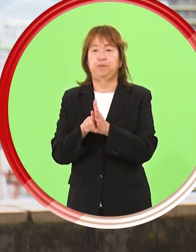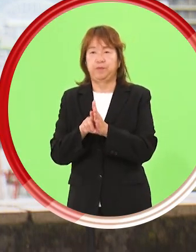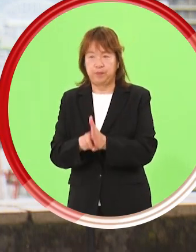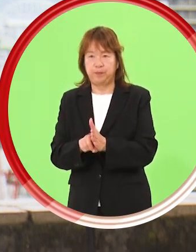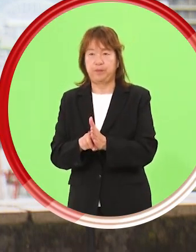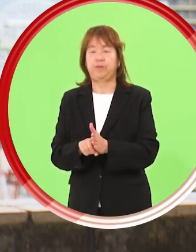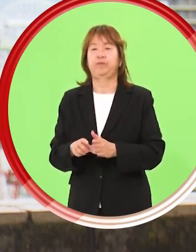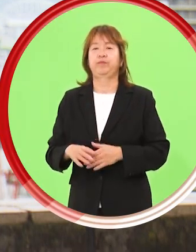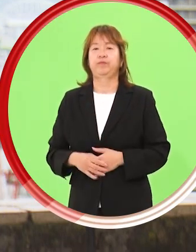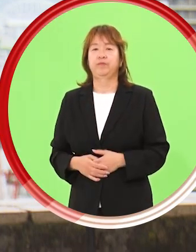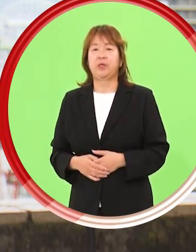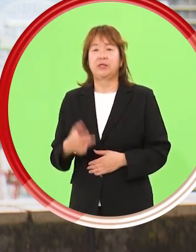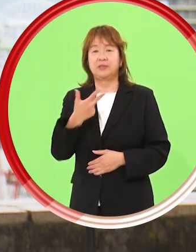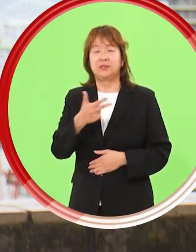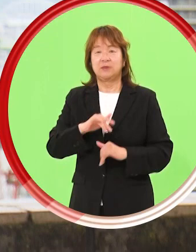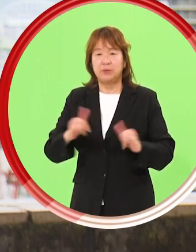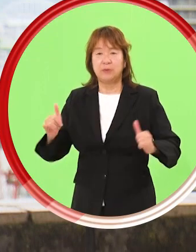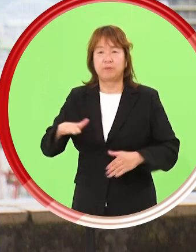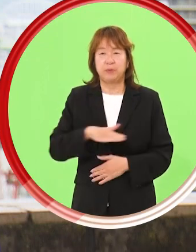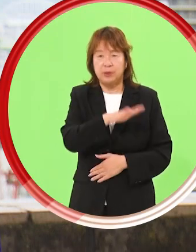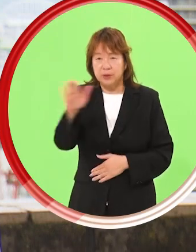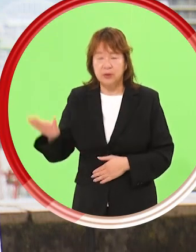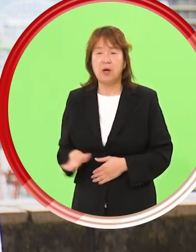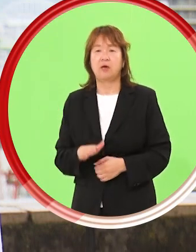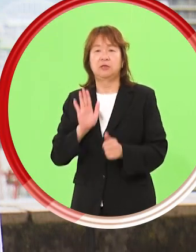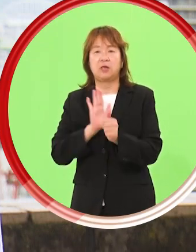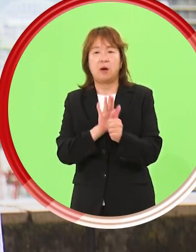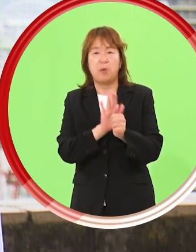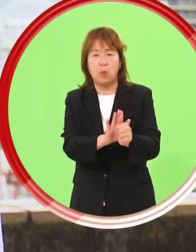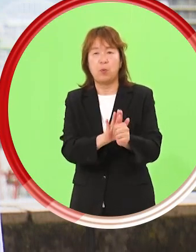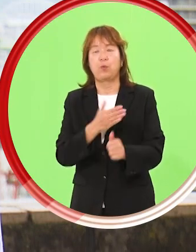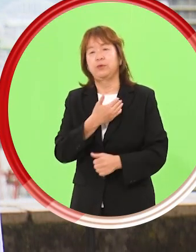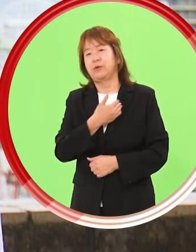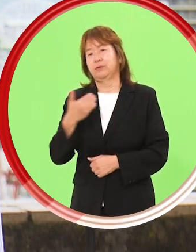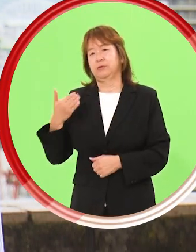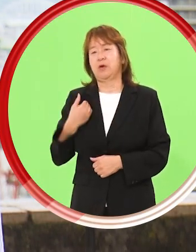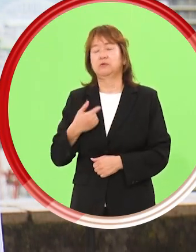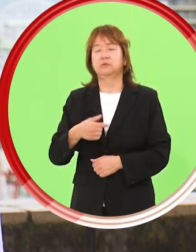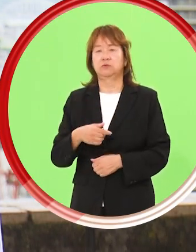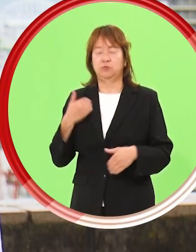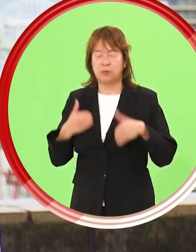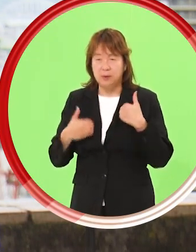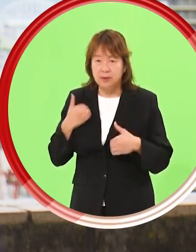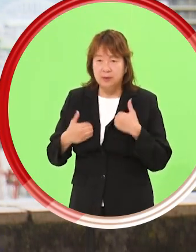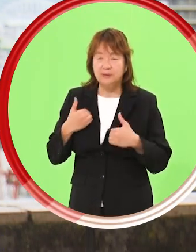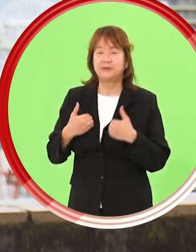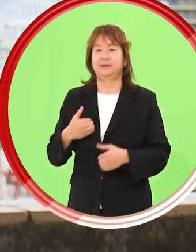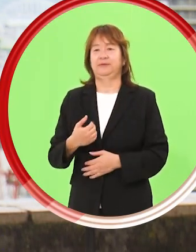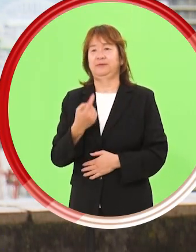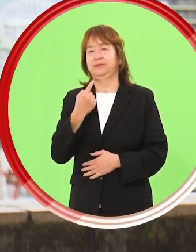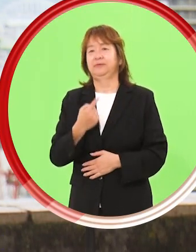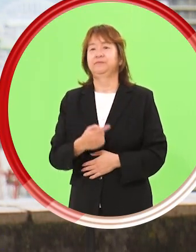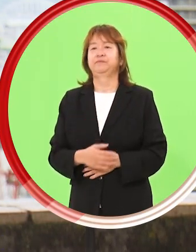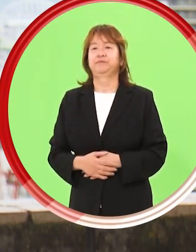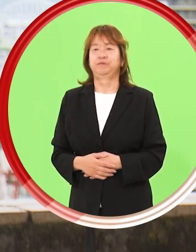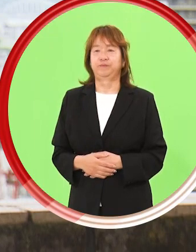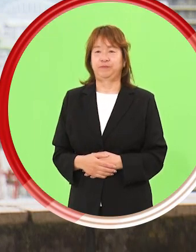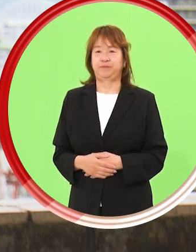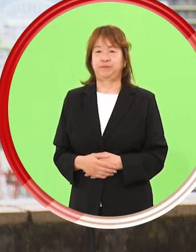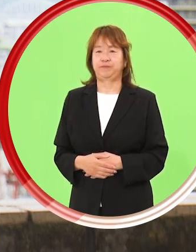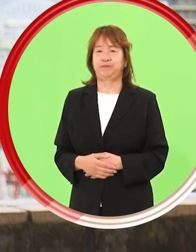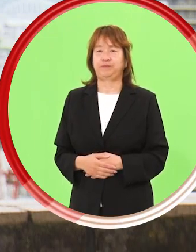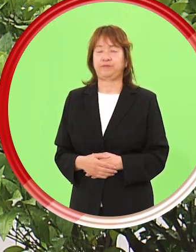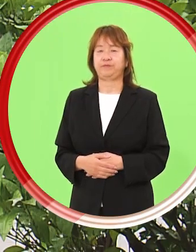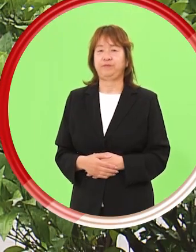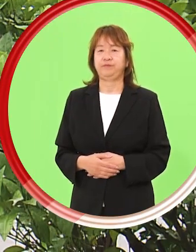きましたが、どの仕事においても少なからず市民のお役に立てていると実感できる場面があり、それがやりがいにつながっていると感じています